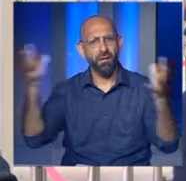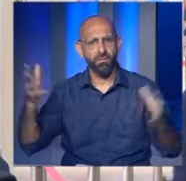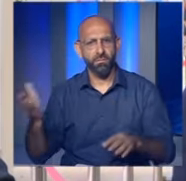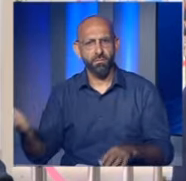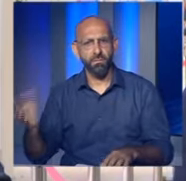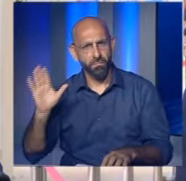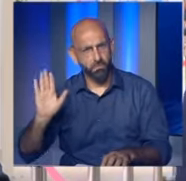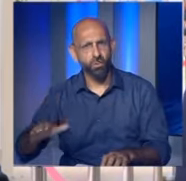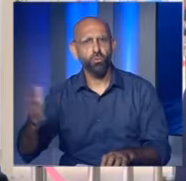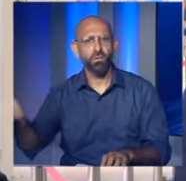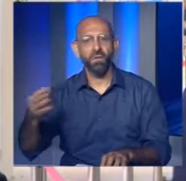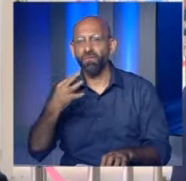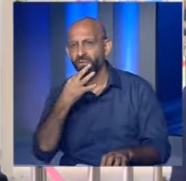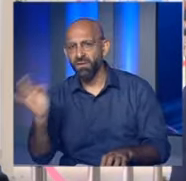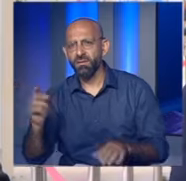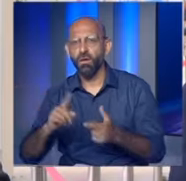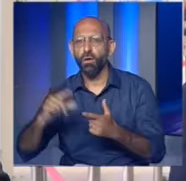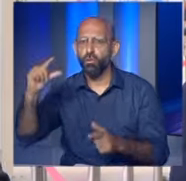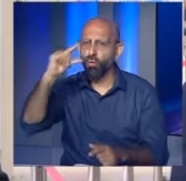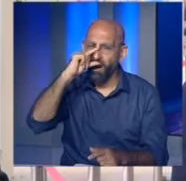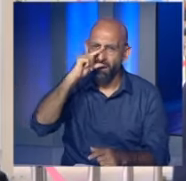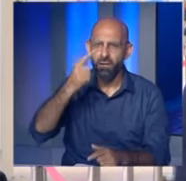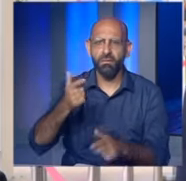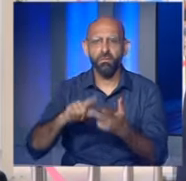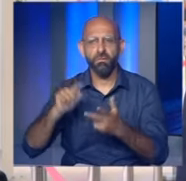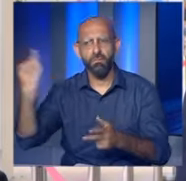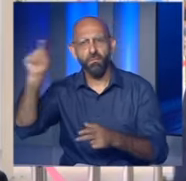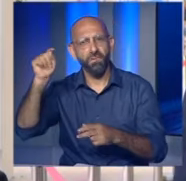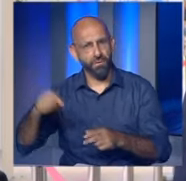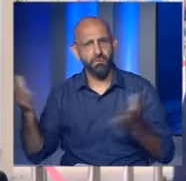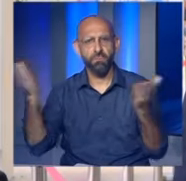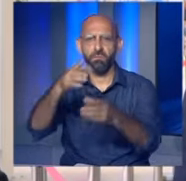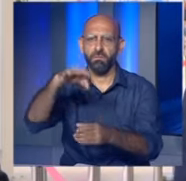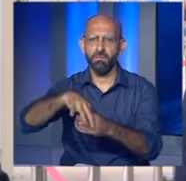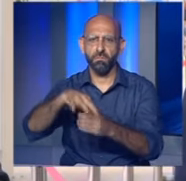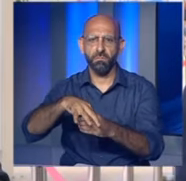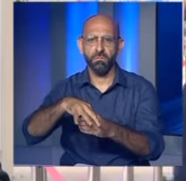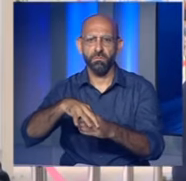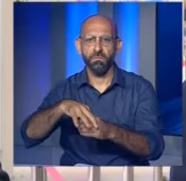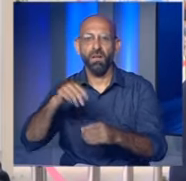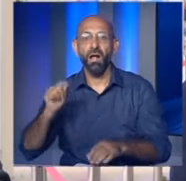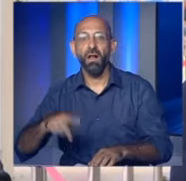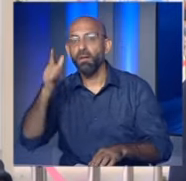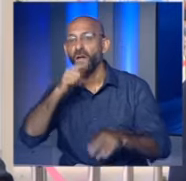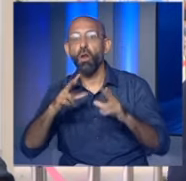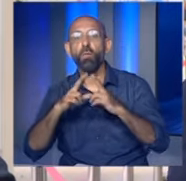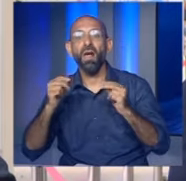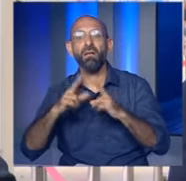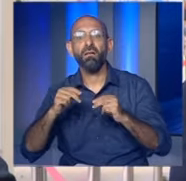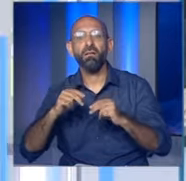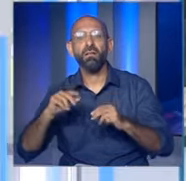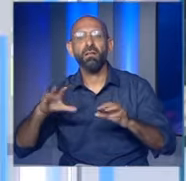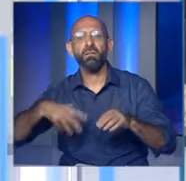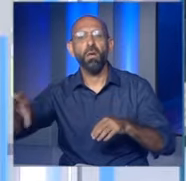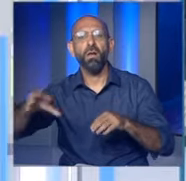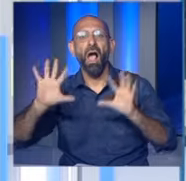لذلك فان فرنسيي لبنان يشكلون جزءا من اكبر المجموعات في الدائره مع فرنسي دبي ومدغشقر